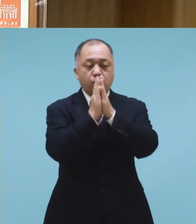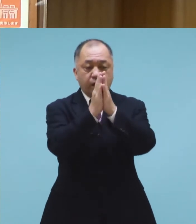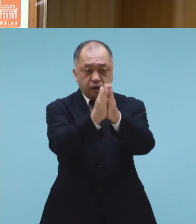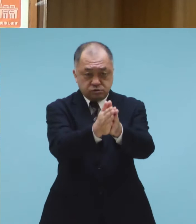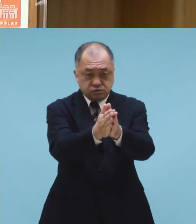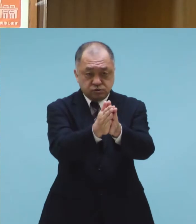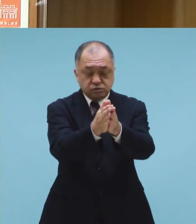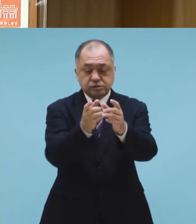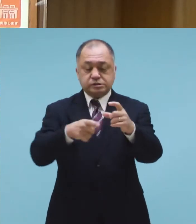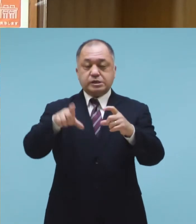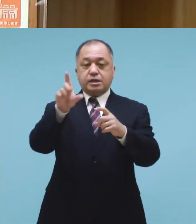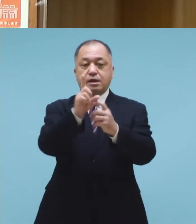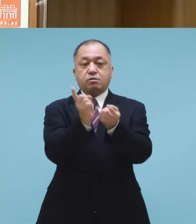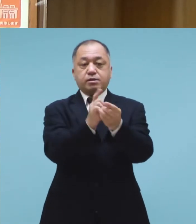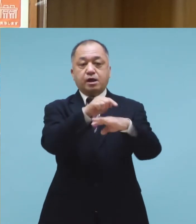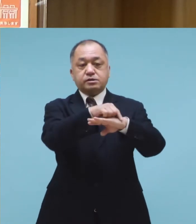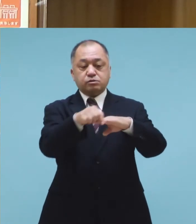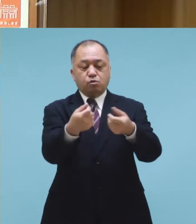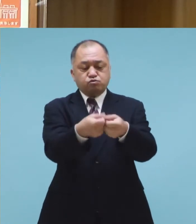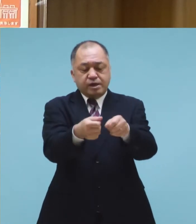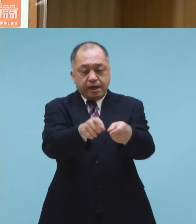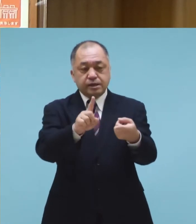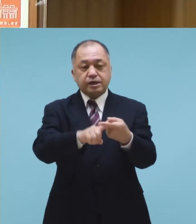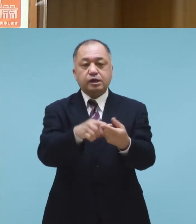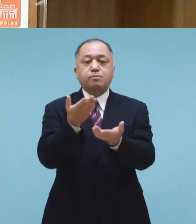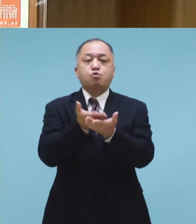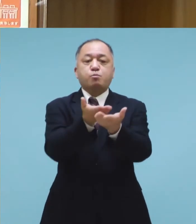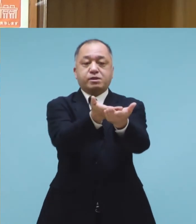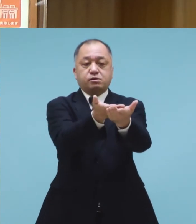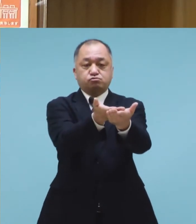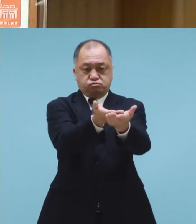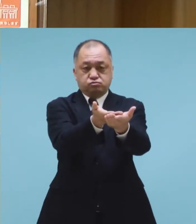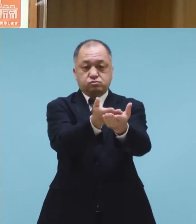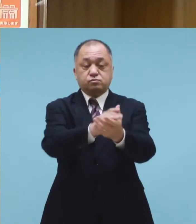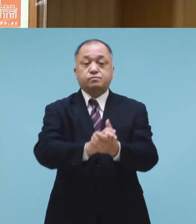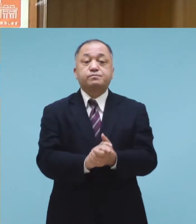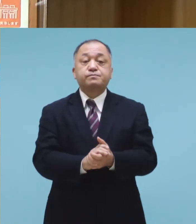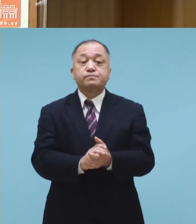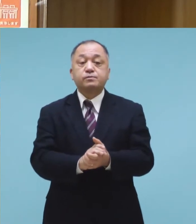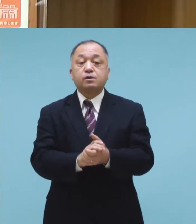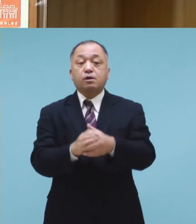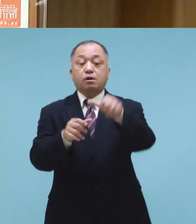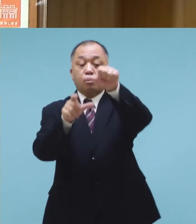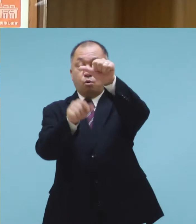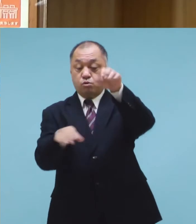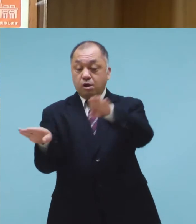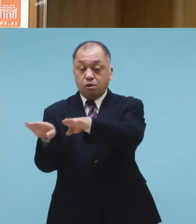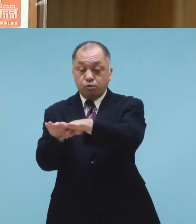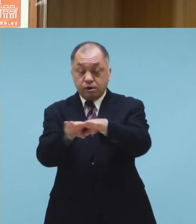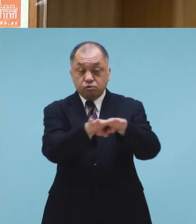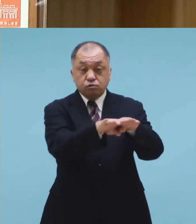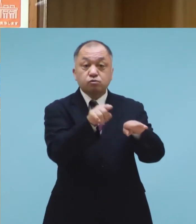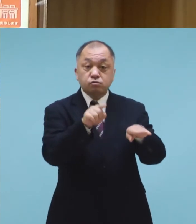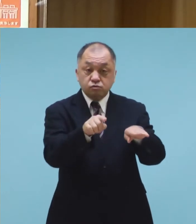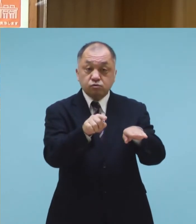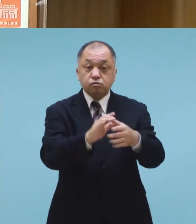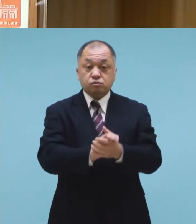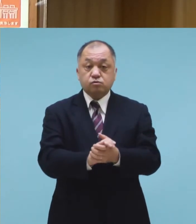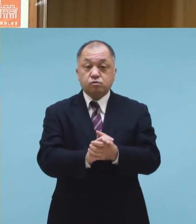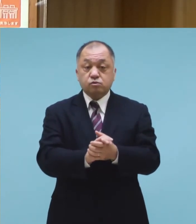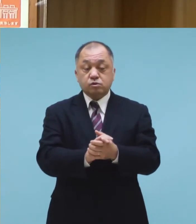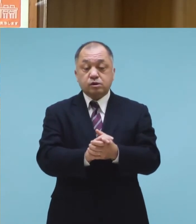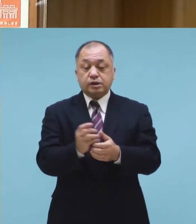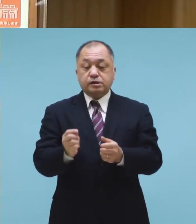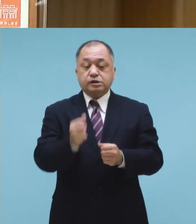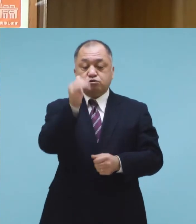というさらなる対策を具体的に求めています。そしてゴールデンウィークなんですけども、今緊